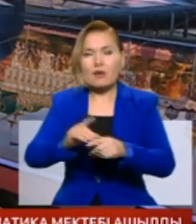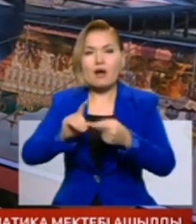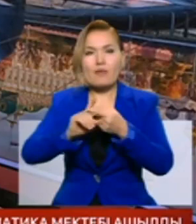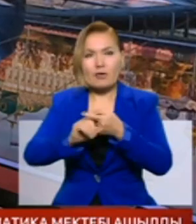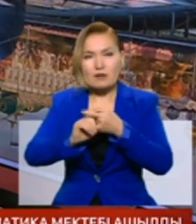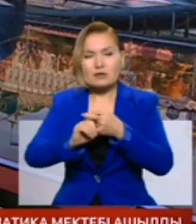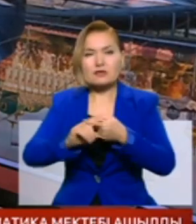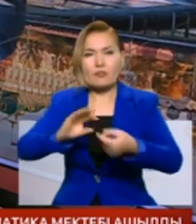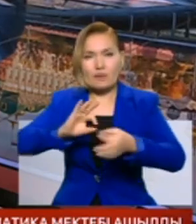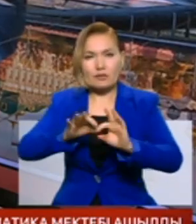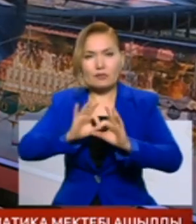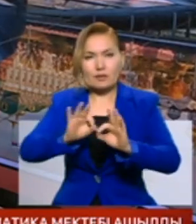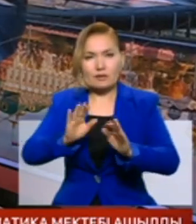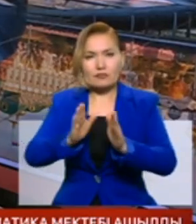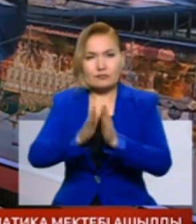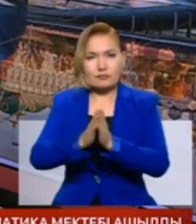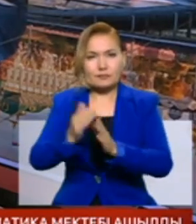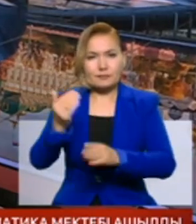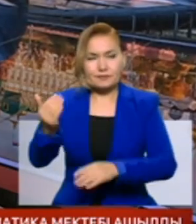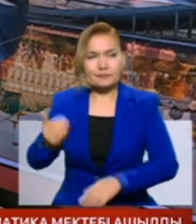баяндасаңыз.